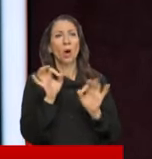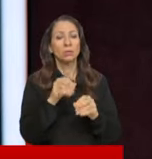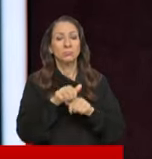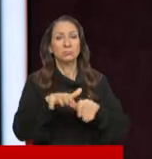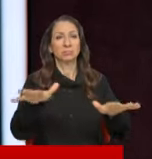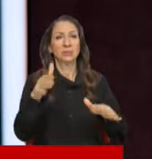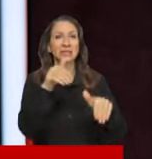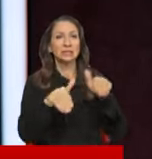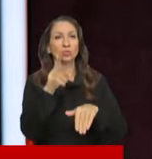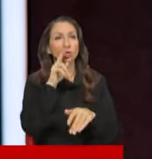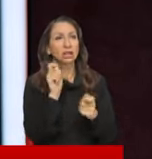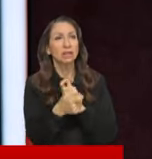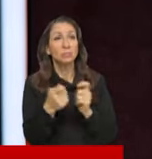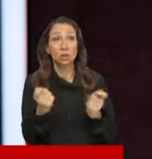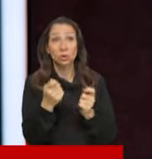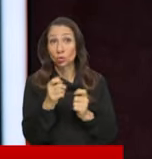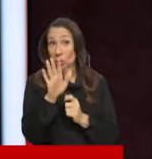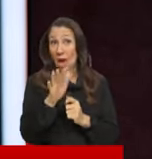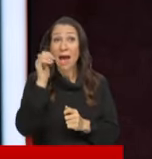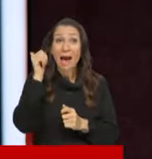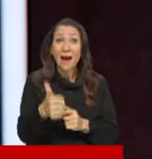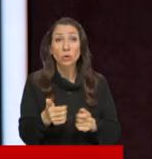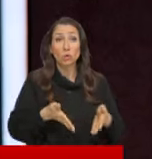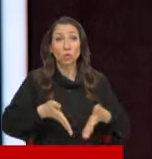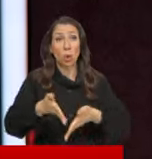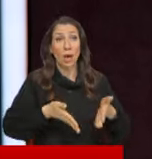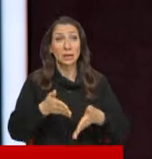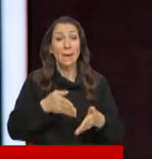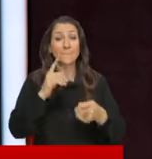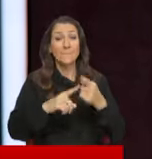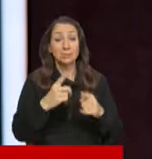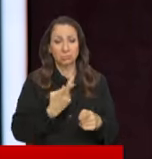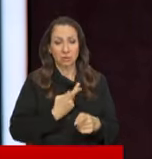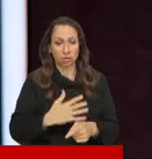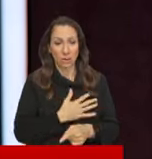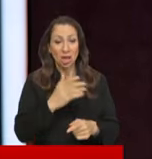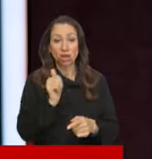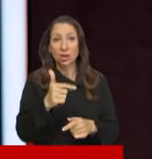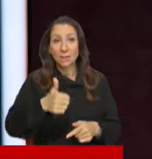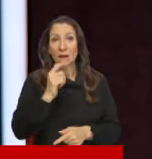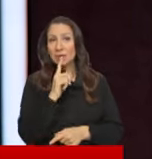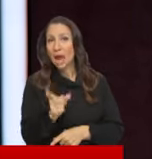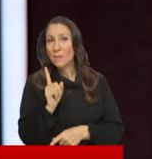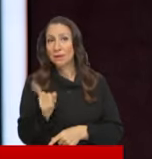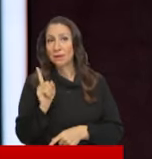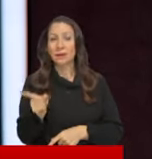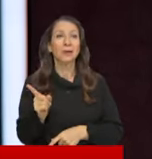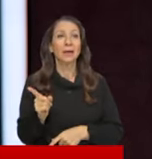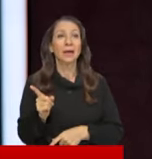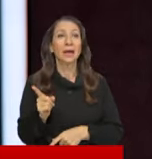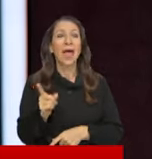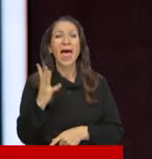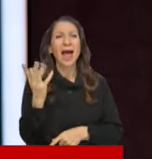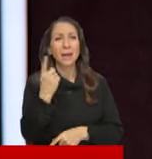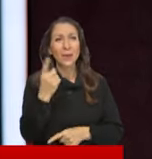seçimin sonucu değiştirilmeye çalışılıyor her gün sokaklarda partililerimiz ilçe başkanlarımıza talimat veriyoruz